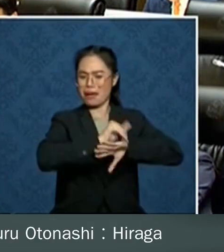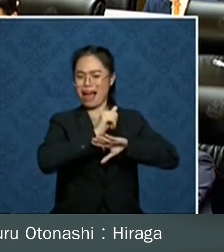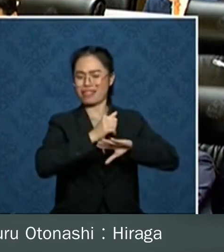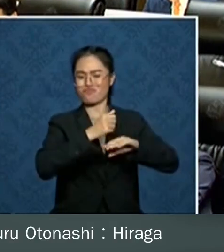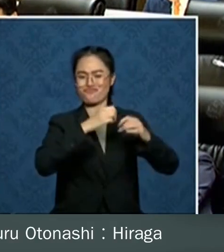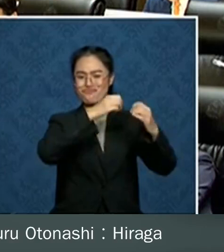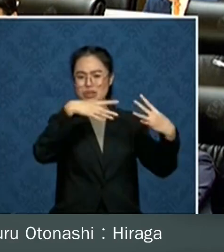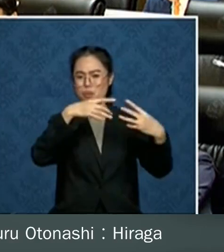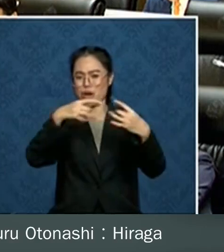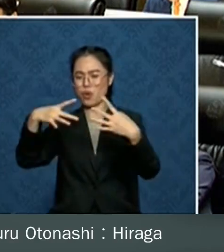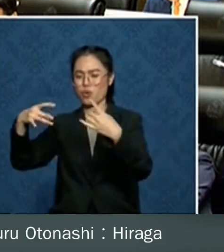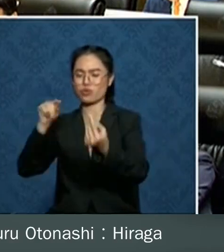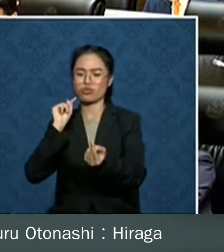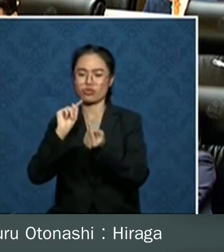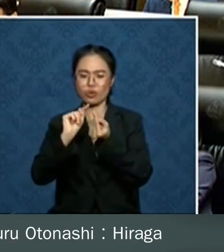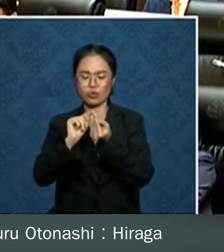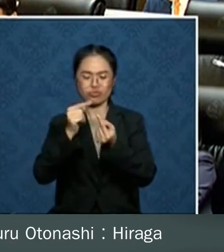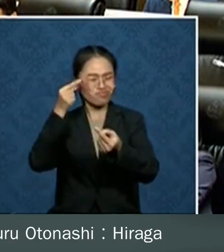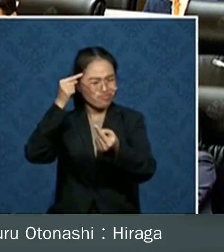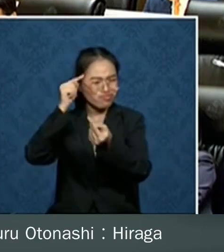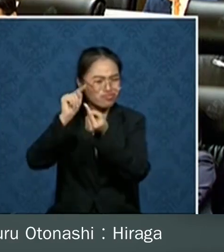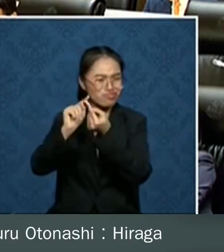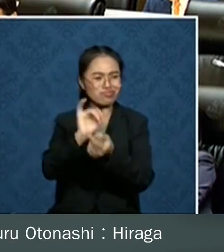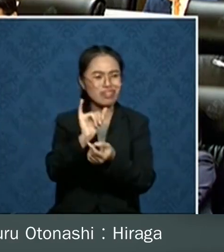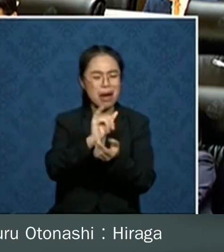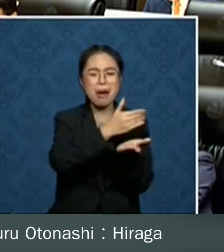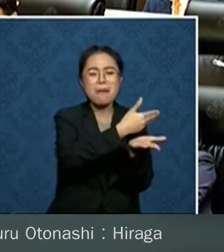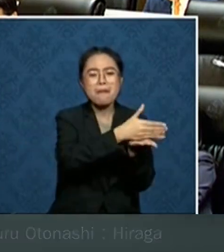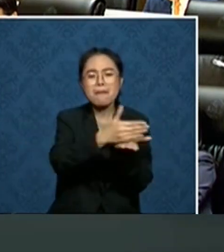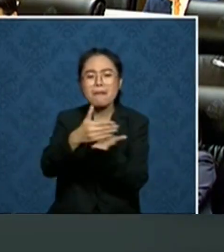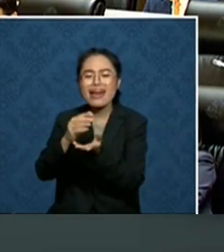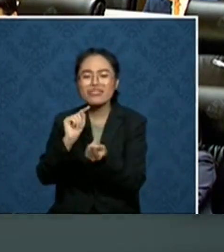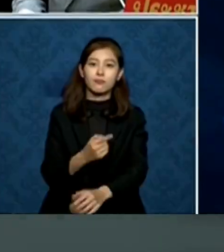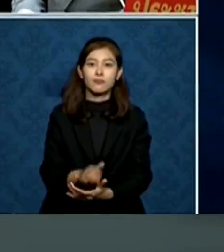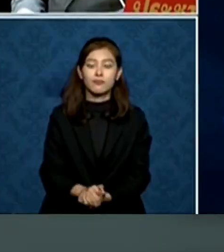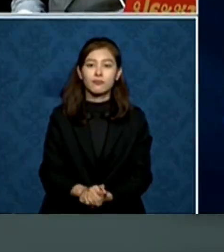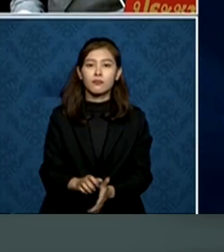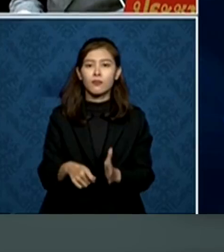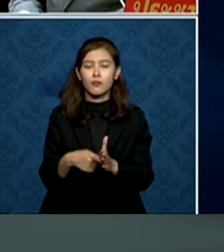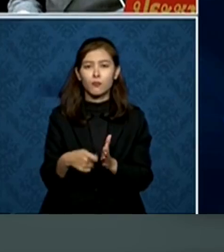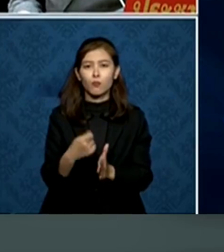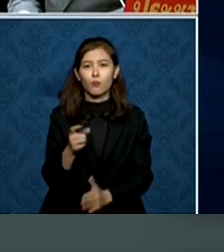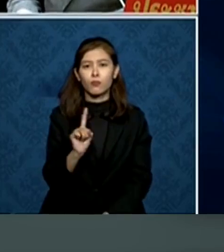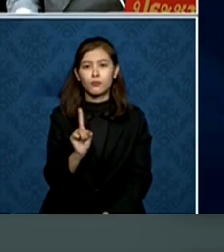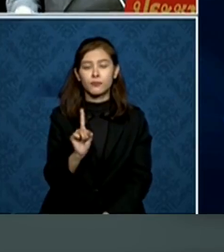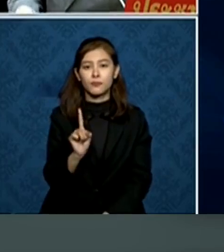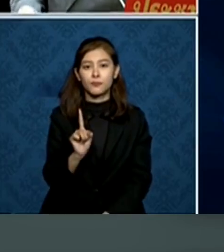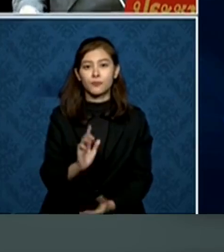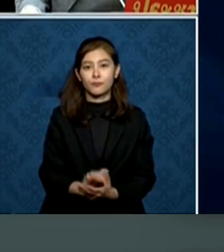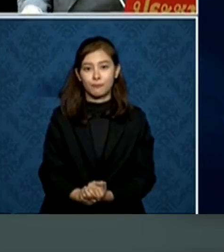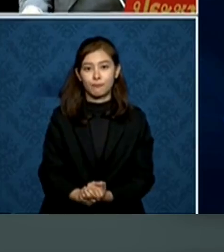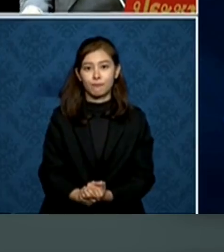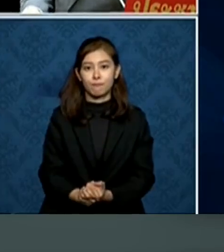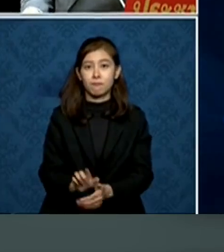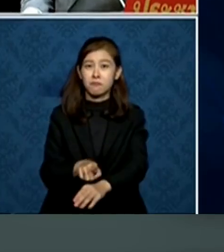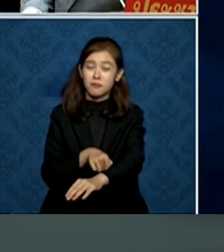แบ่งงานกันตามวาระเป้าหมายแต่แบ่งกันตามโควต้าทางการเมืองนอกจากช้า